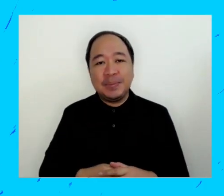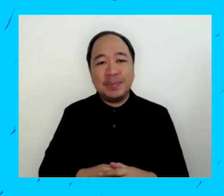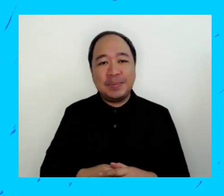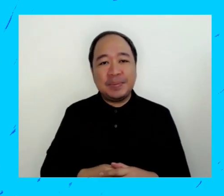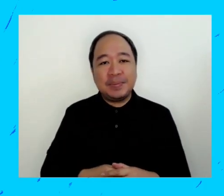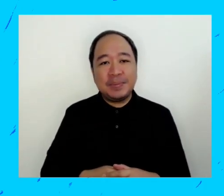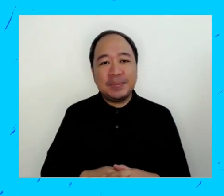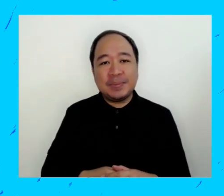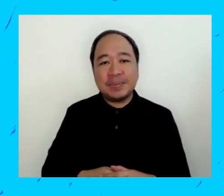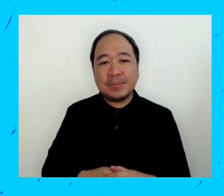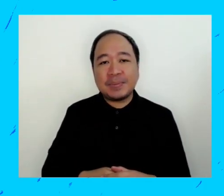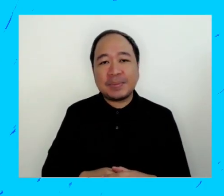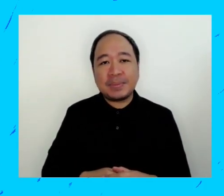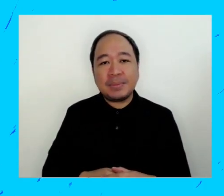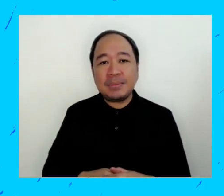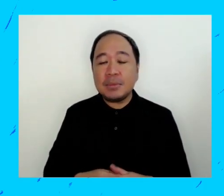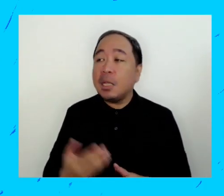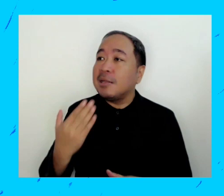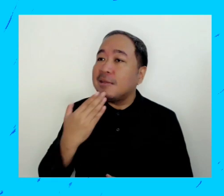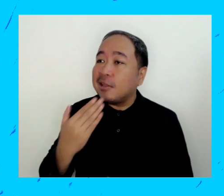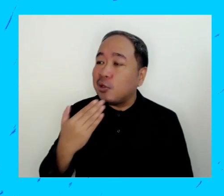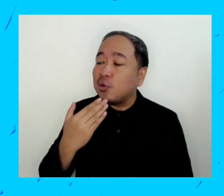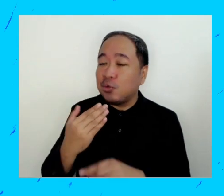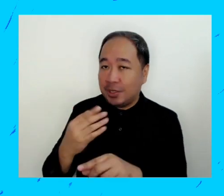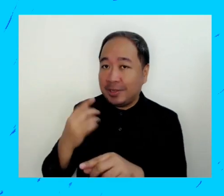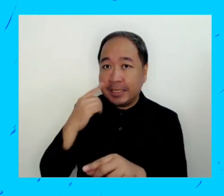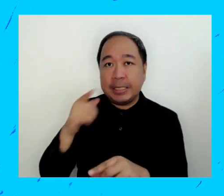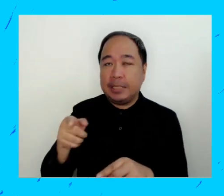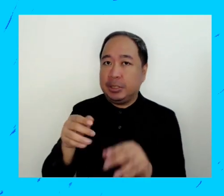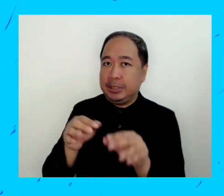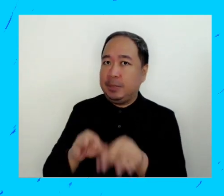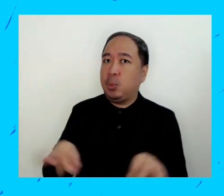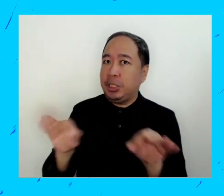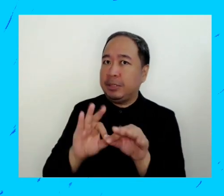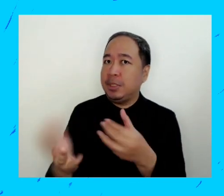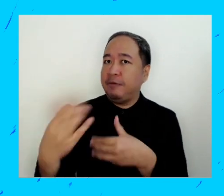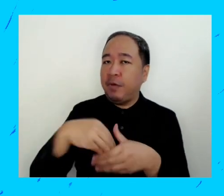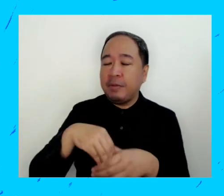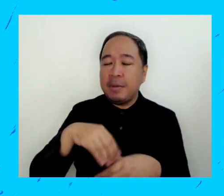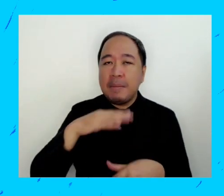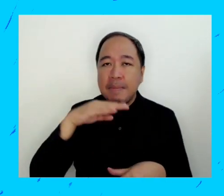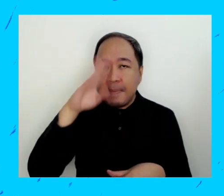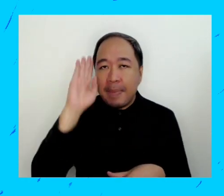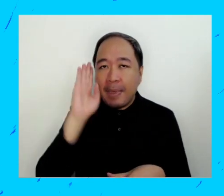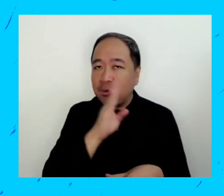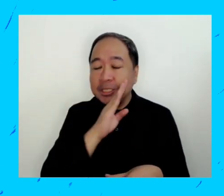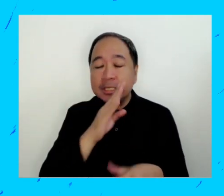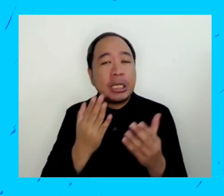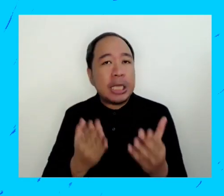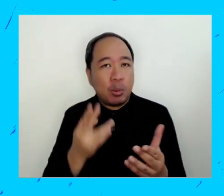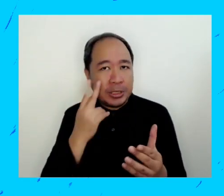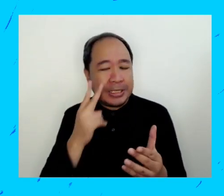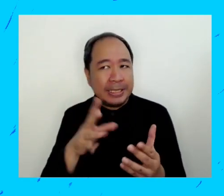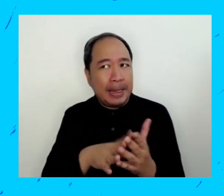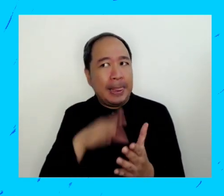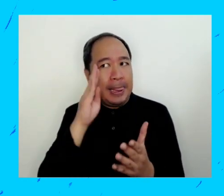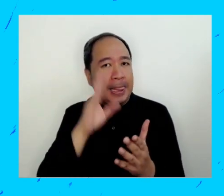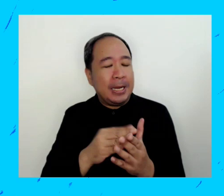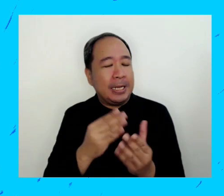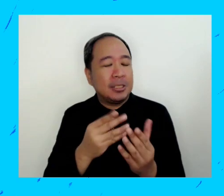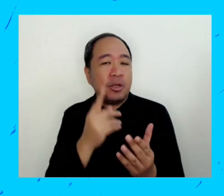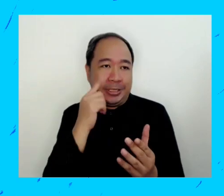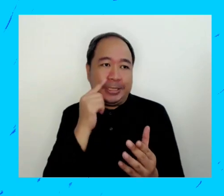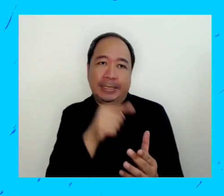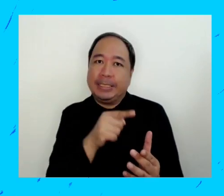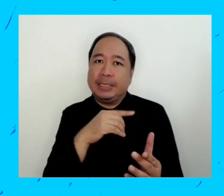Merci beaucoup, Gary. Je pense que c'est très important d'engager les personnes dans ce projet. Il est